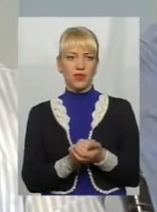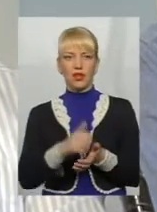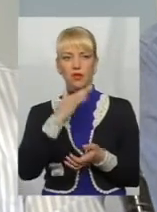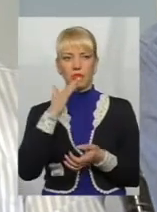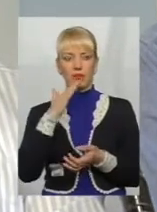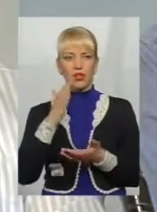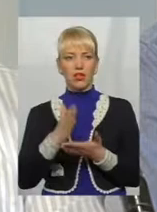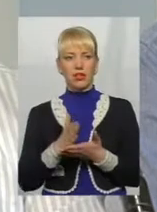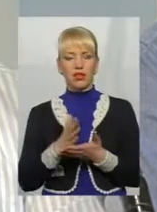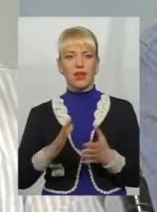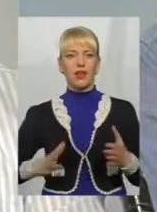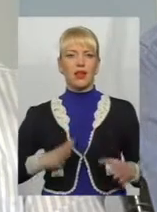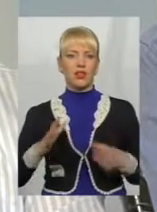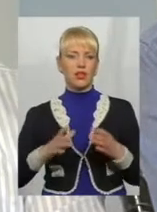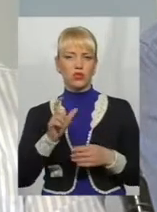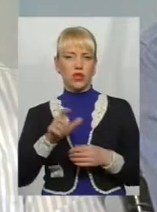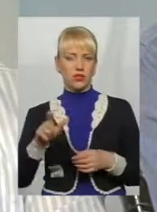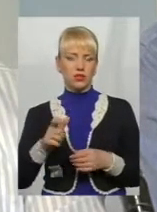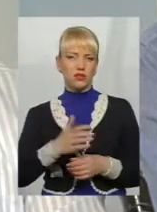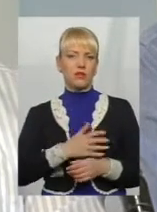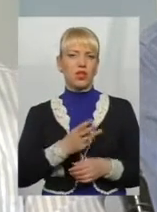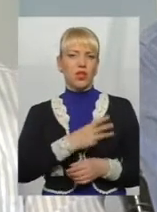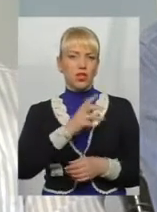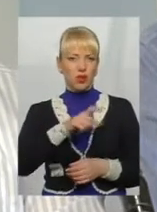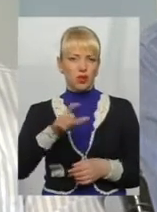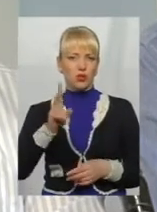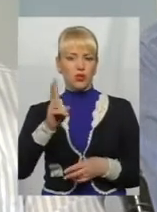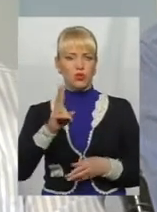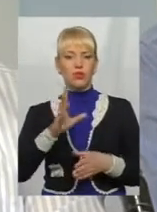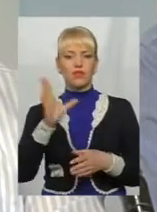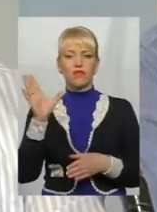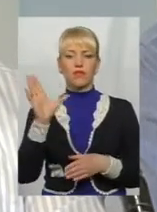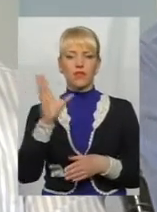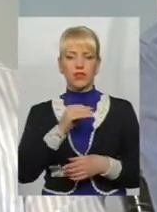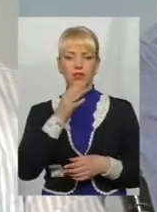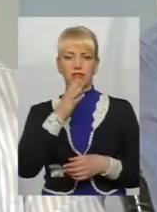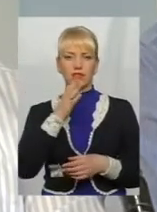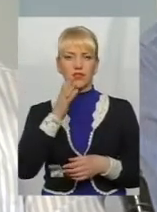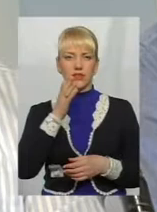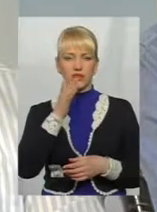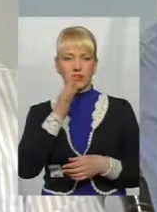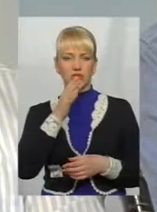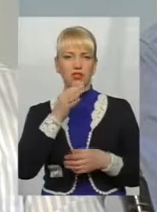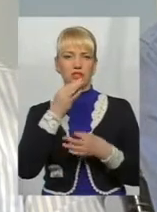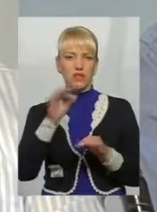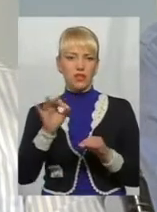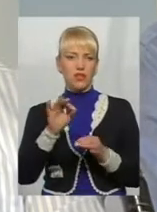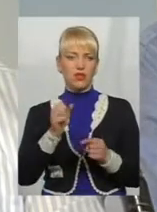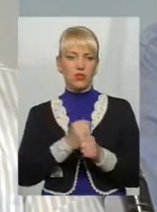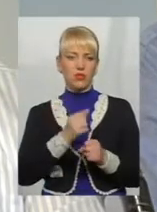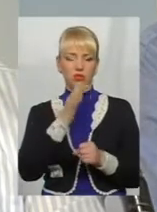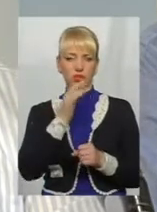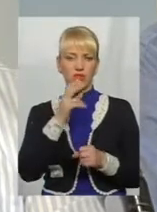багато ентузіастів, які дійсно і свій весь вільний час, свій робочий час витрачають на